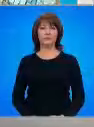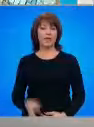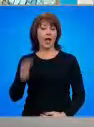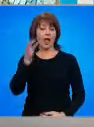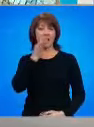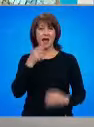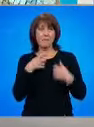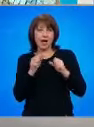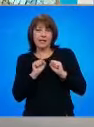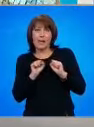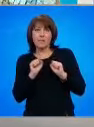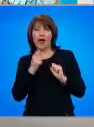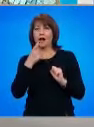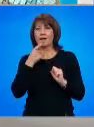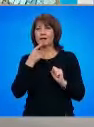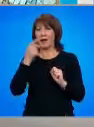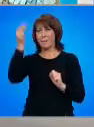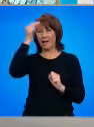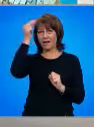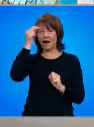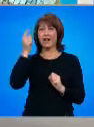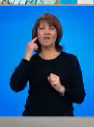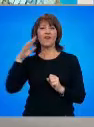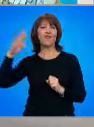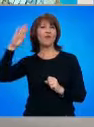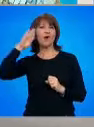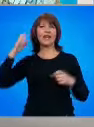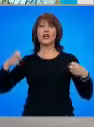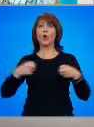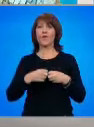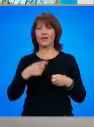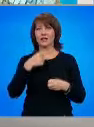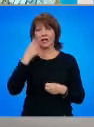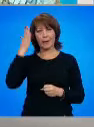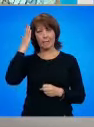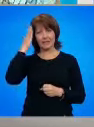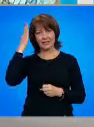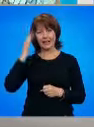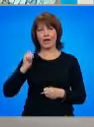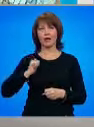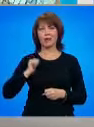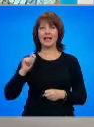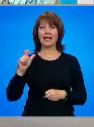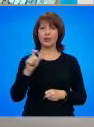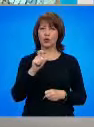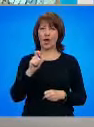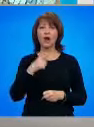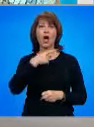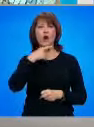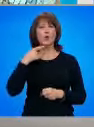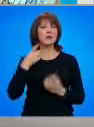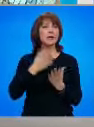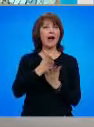Няма пряка заплаха за въвличането на България във военен конфликт, заяви министърът на отбраната Димитър Стоянов. А руските версии